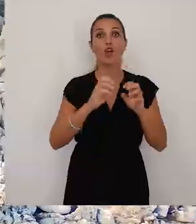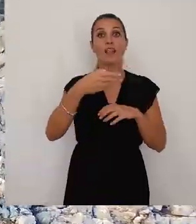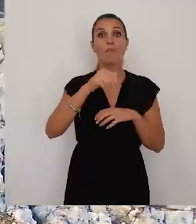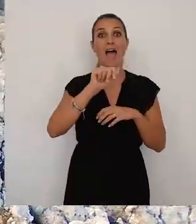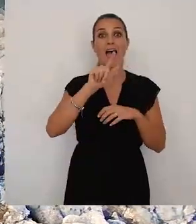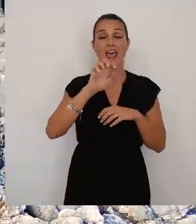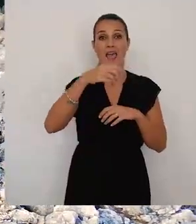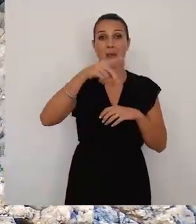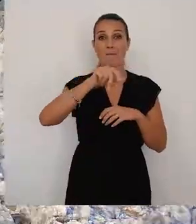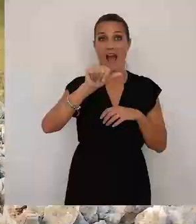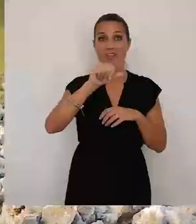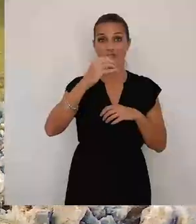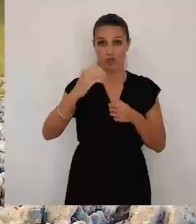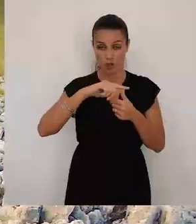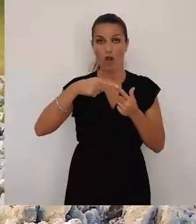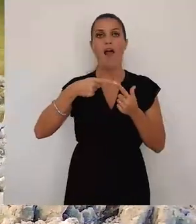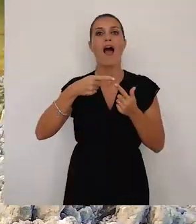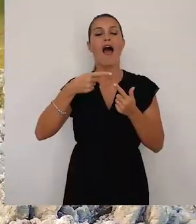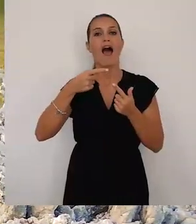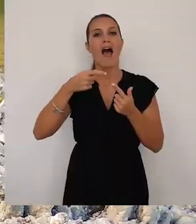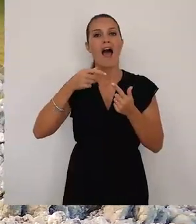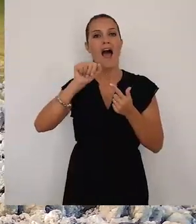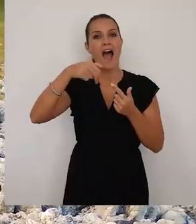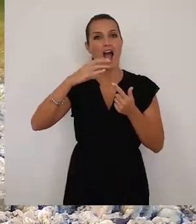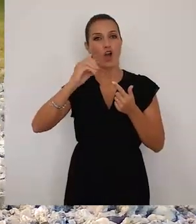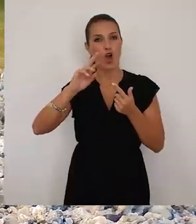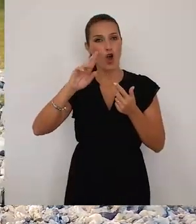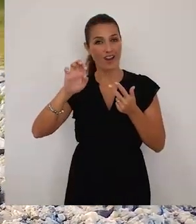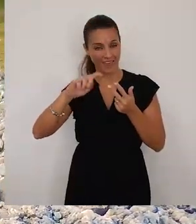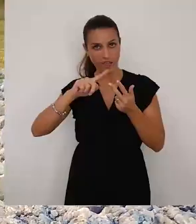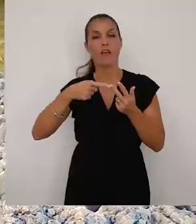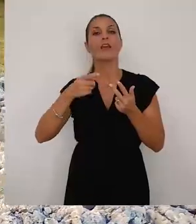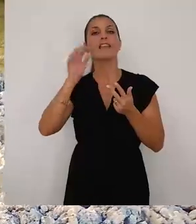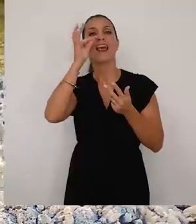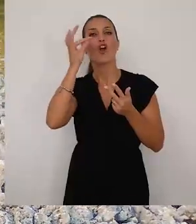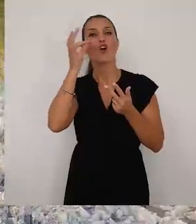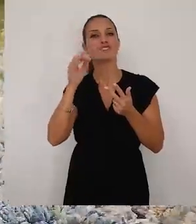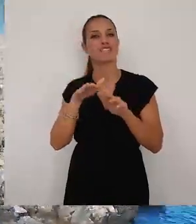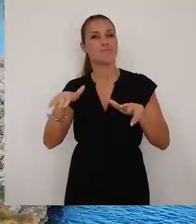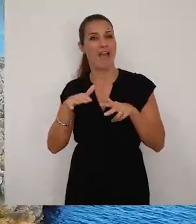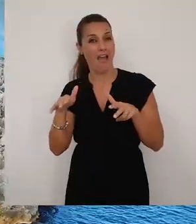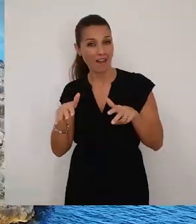di Malepasso, Grotta del Ciolaro, Grotta delle Ancore e Grotta delle Rose di Mare.